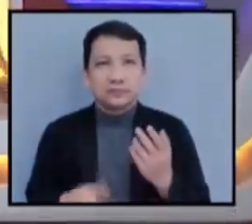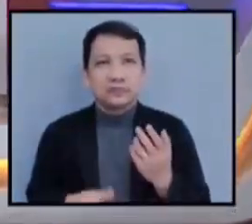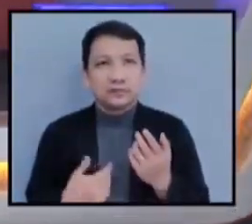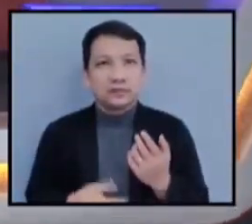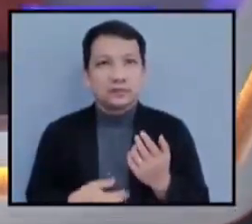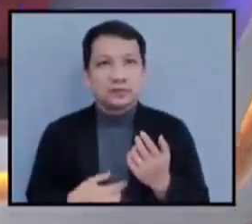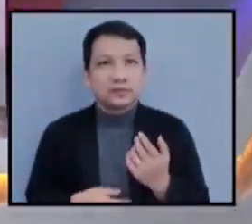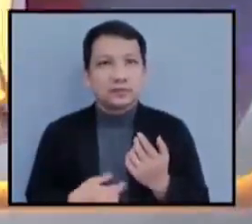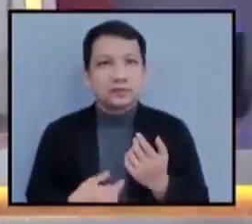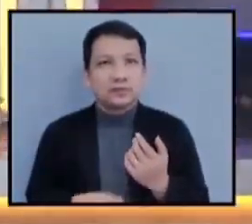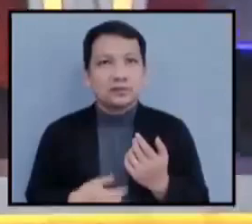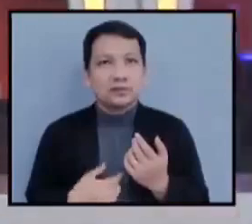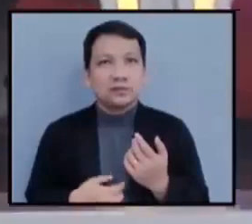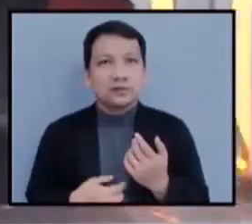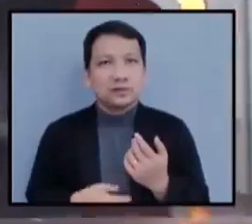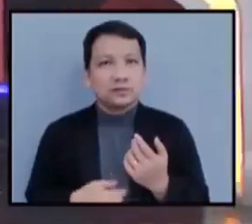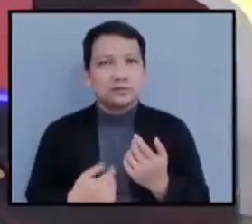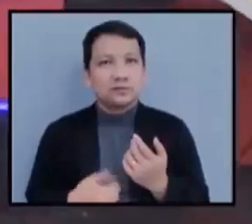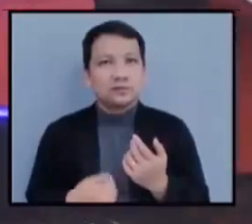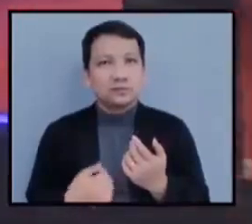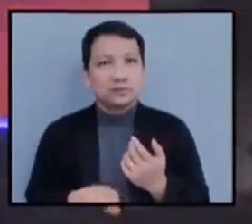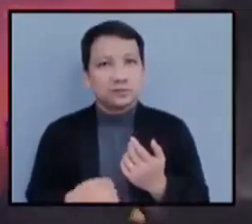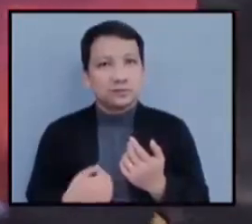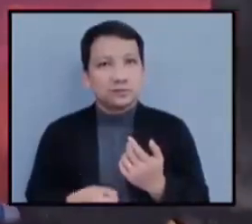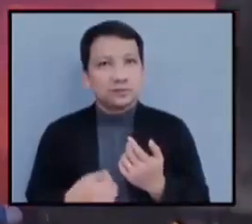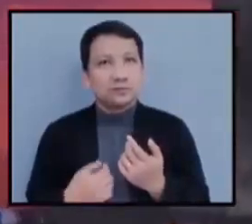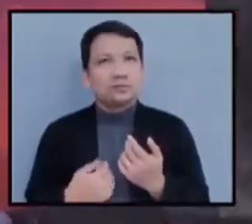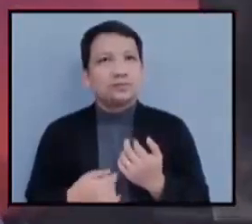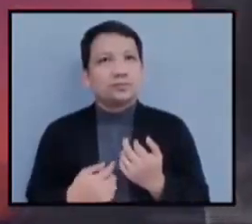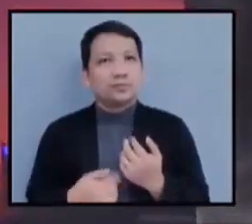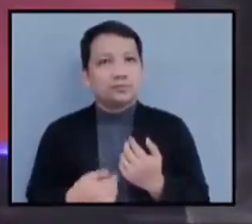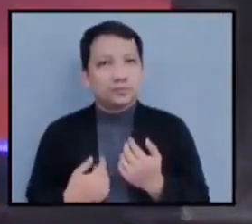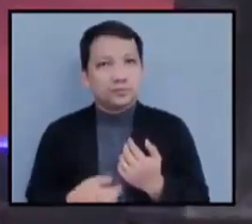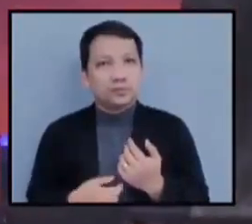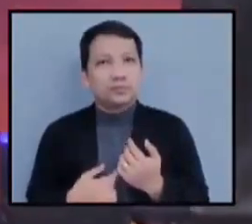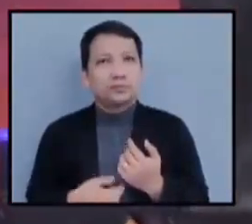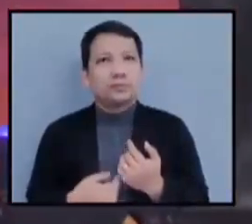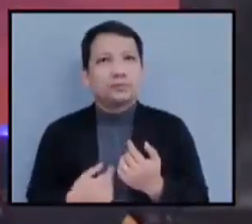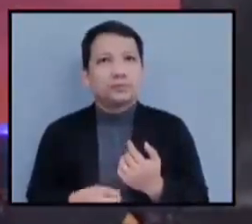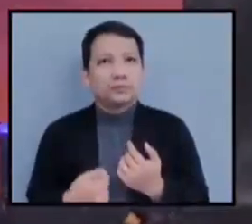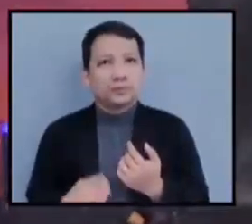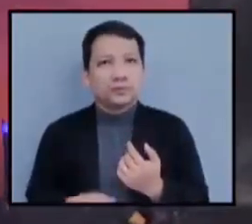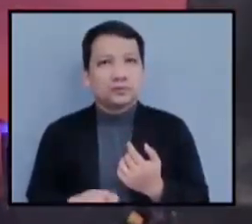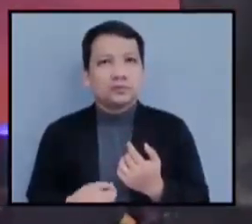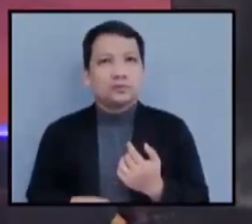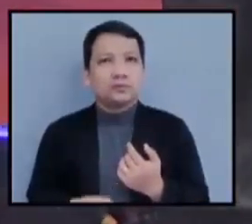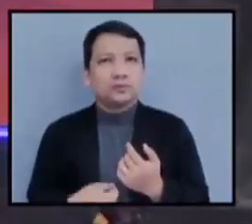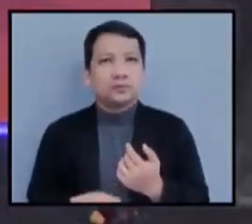Thank you.